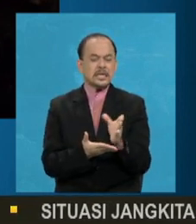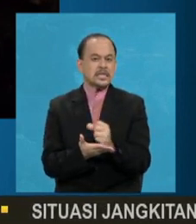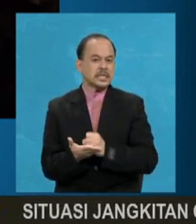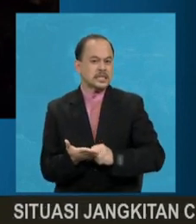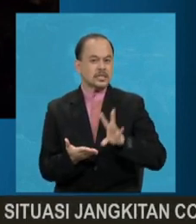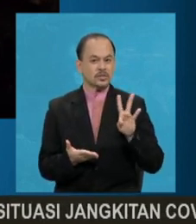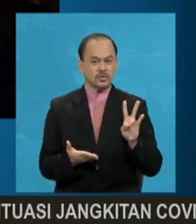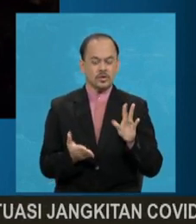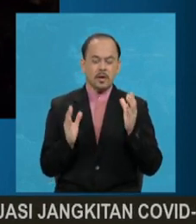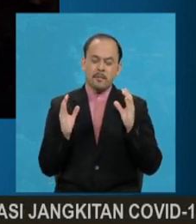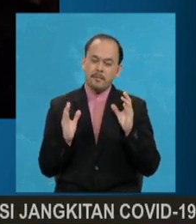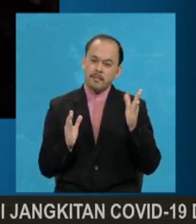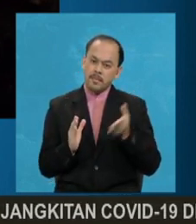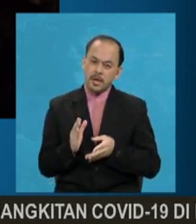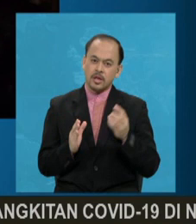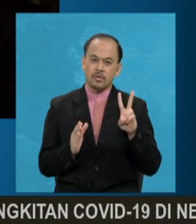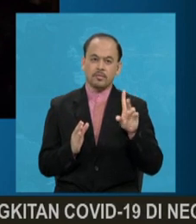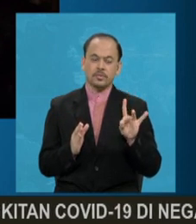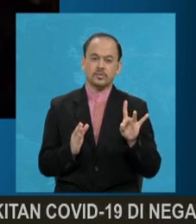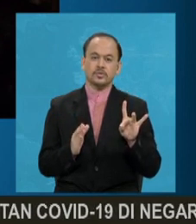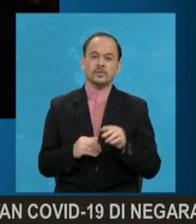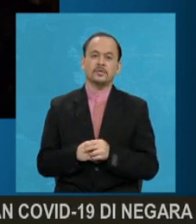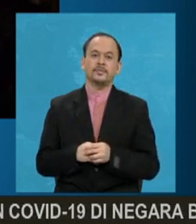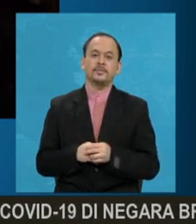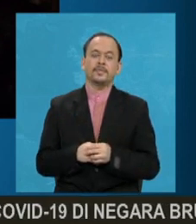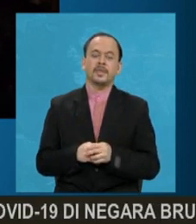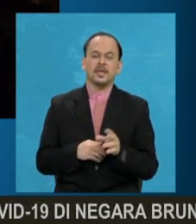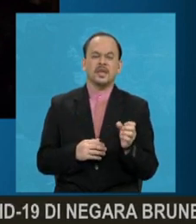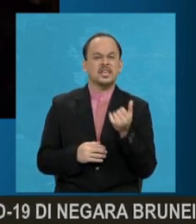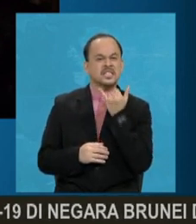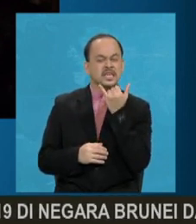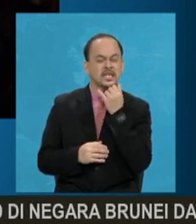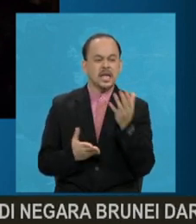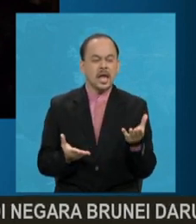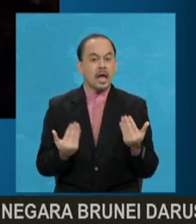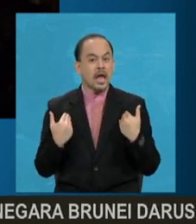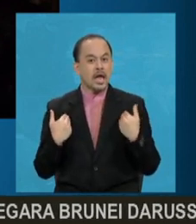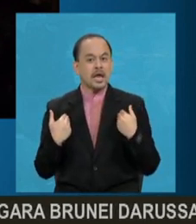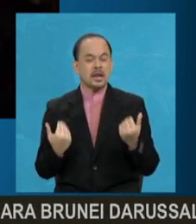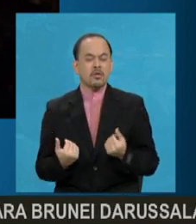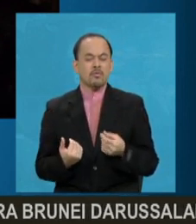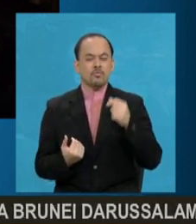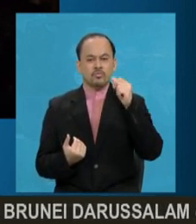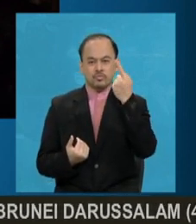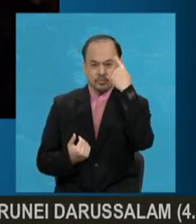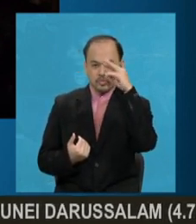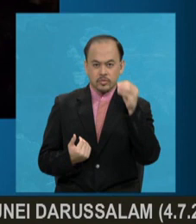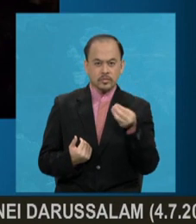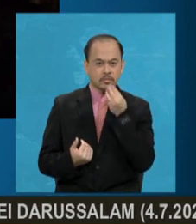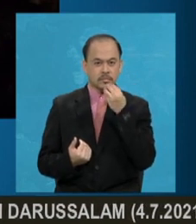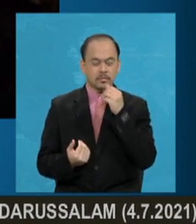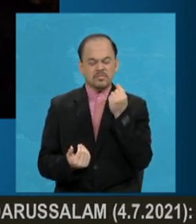7vid dipenggal 27 yaitu kesalahan memiliki alat perkakas ia digunakan untuk memakan dadah